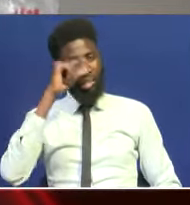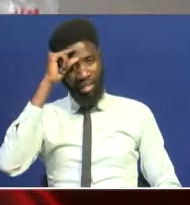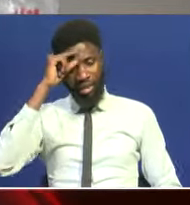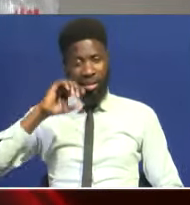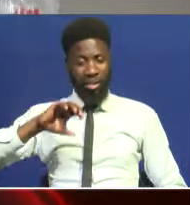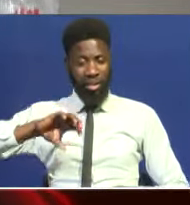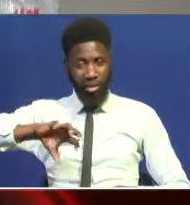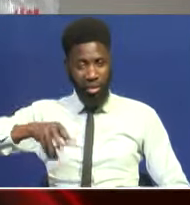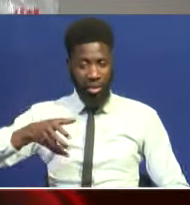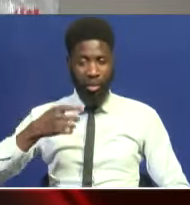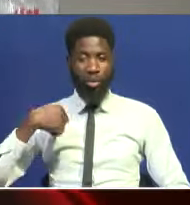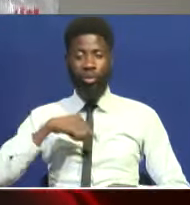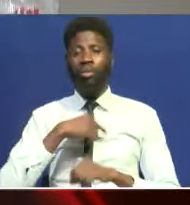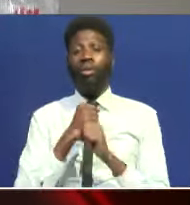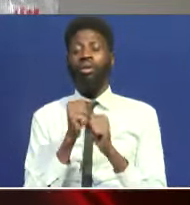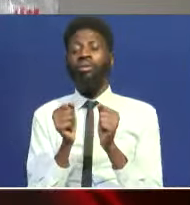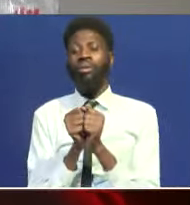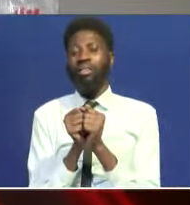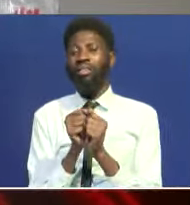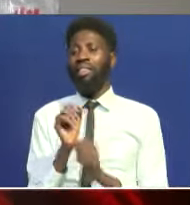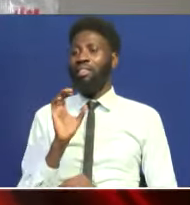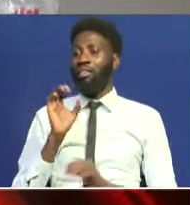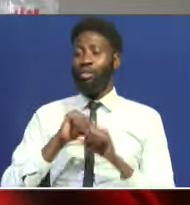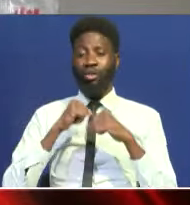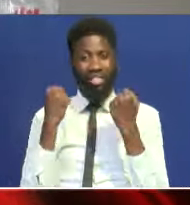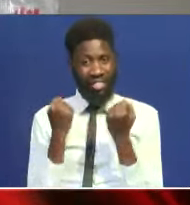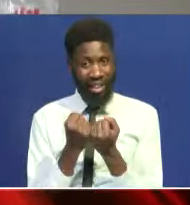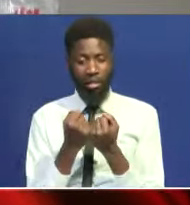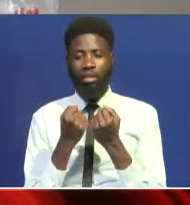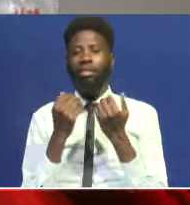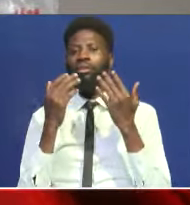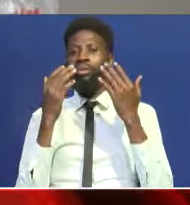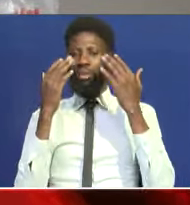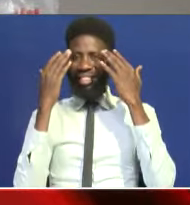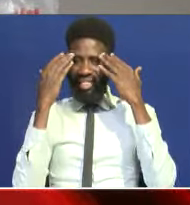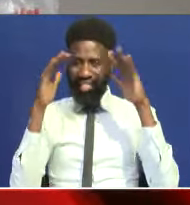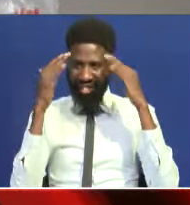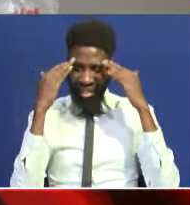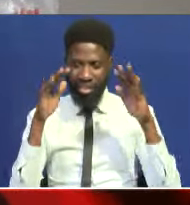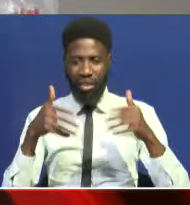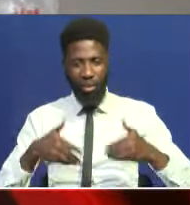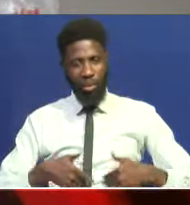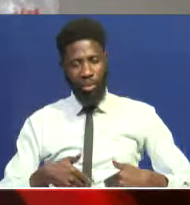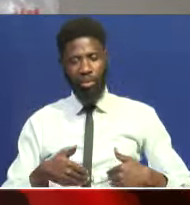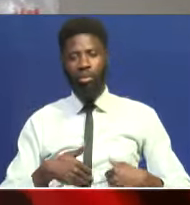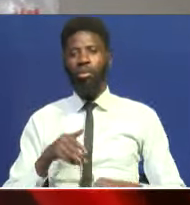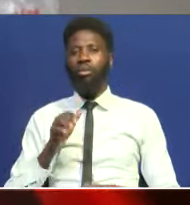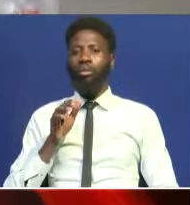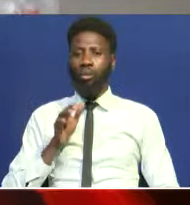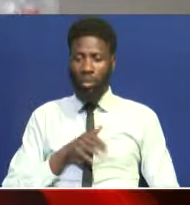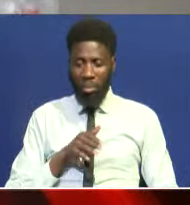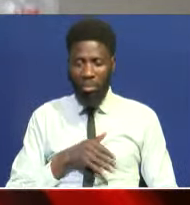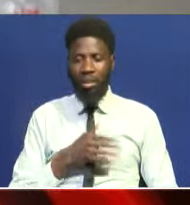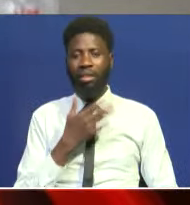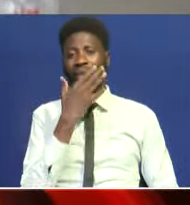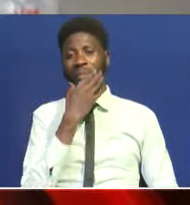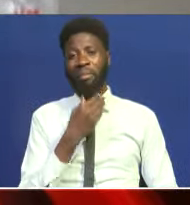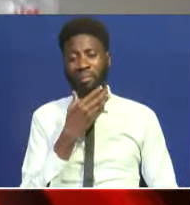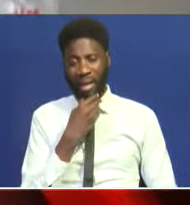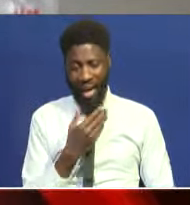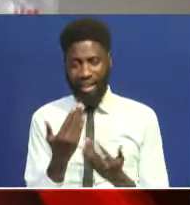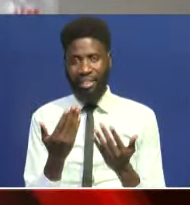tuweze kufanya kazi pamoja, tuwahamasishe vijana wetu, tuwahamasishe kina mama wetu, tuwahamasishe kina baba wetu kwamba